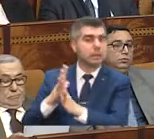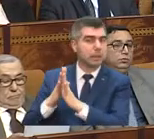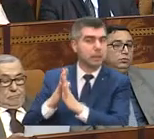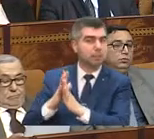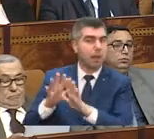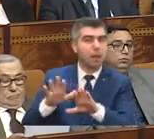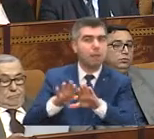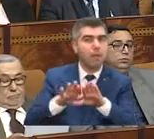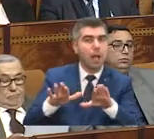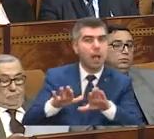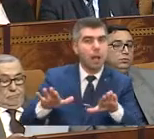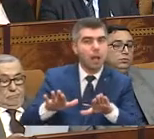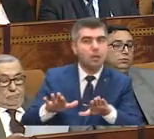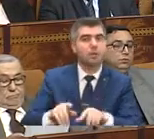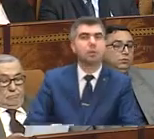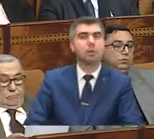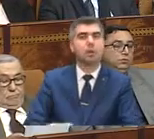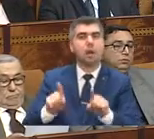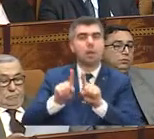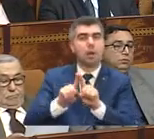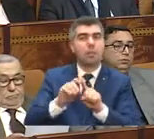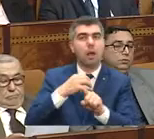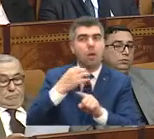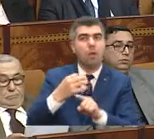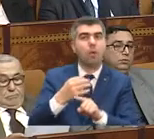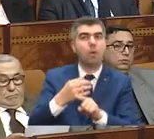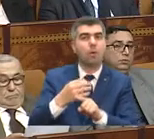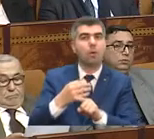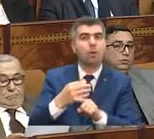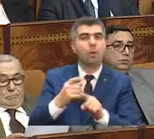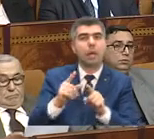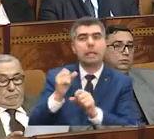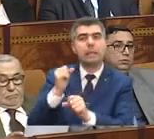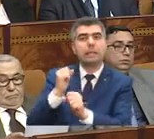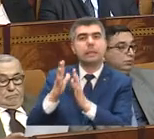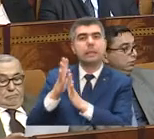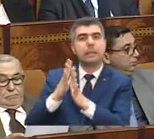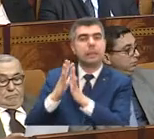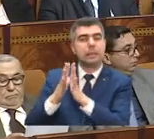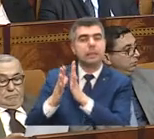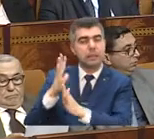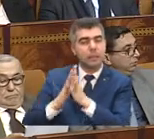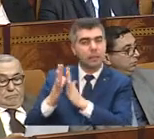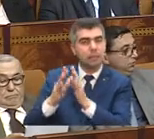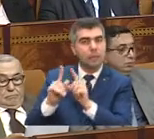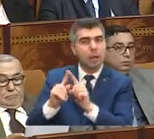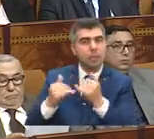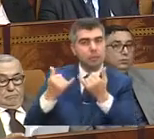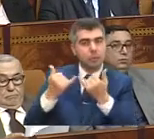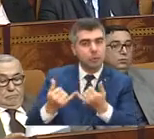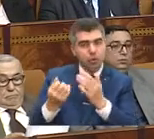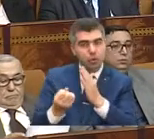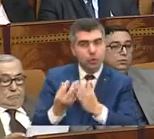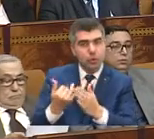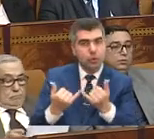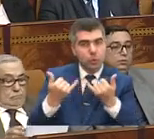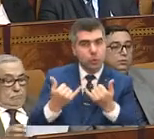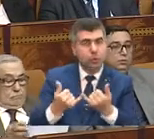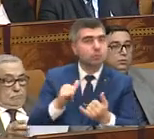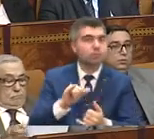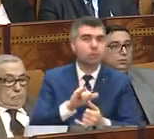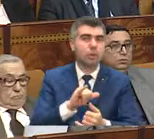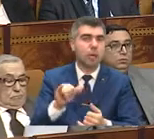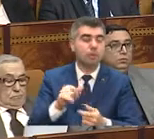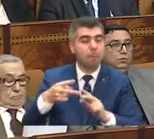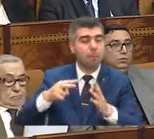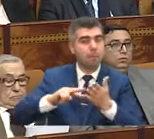لم يعد يساير التطور الاقتصادي والاجتماعي والديمغرافي الذي تعرفه بلادنا بقيادة جلالة الملك نصره الله.